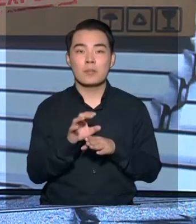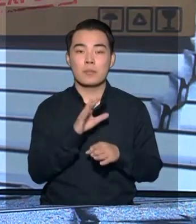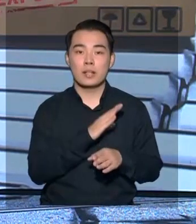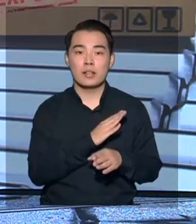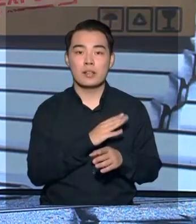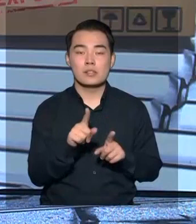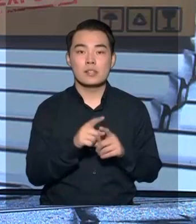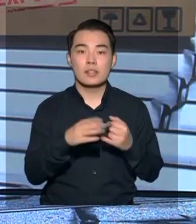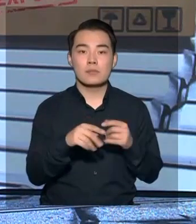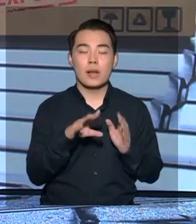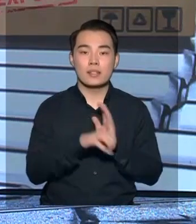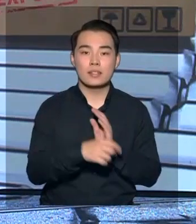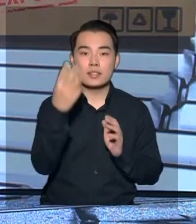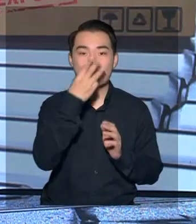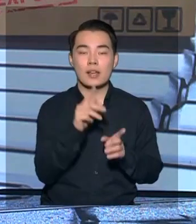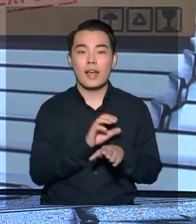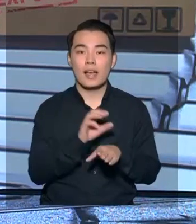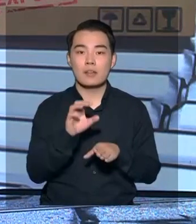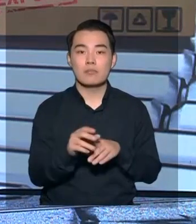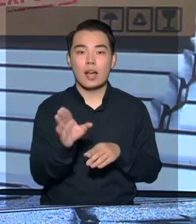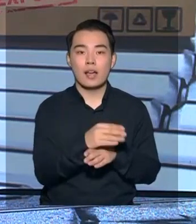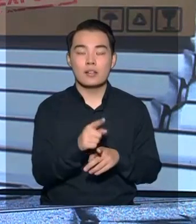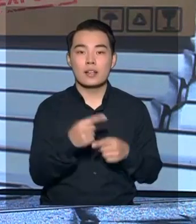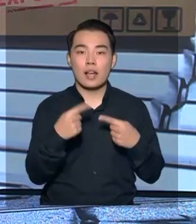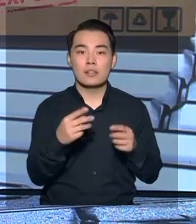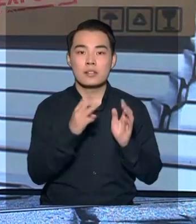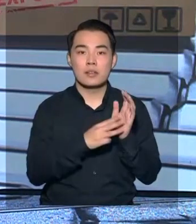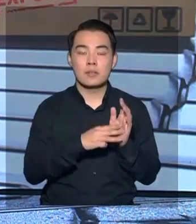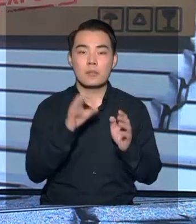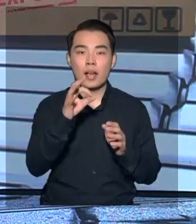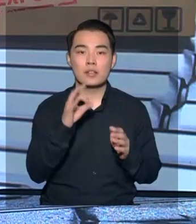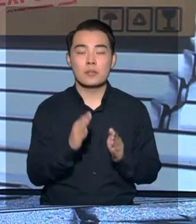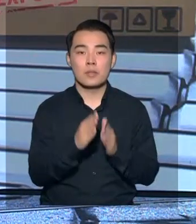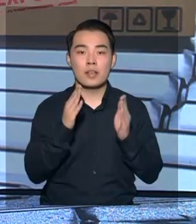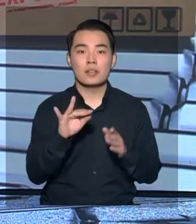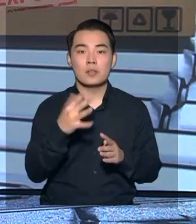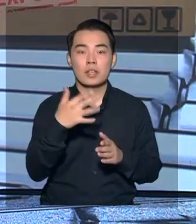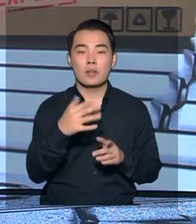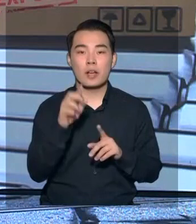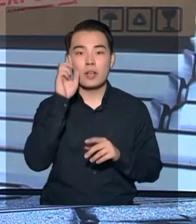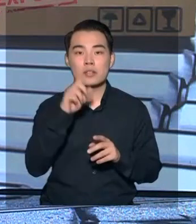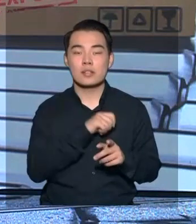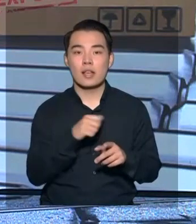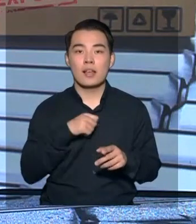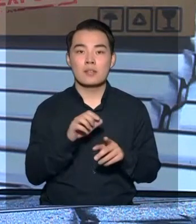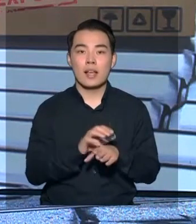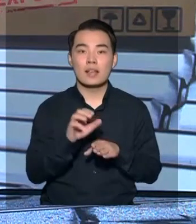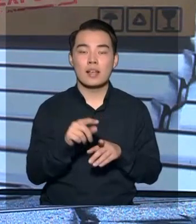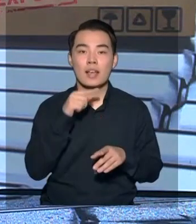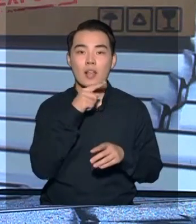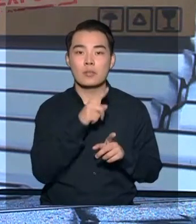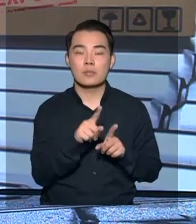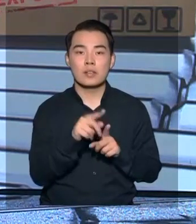жөнелтілген. Аймақта соңғы 3 жылда экспортталатын өнім түрлері 80%-ға көбейіп, 50 мемлекетпен сауда экономикалық байланыс